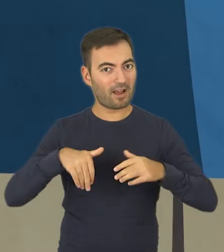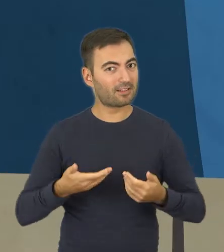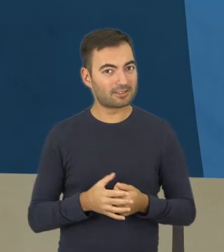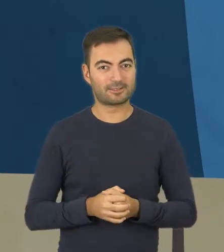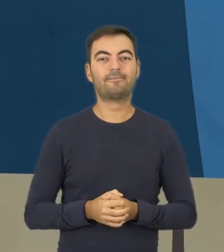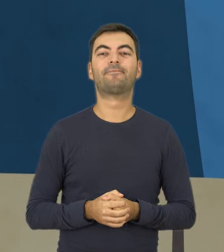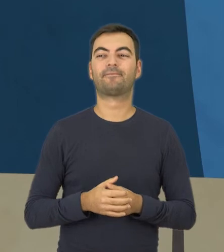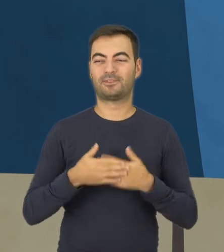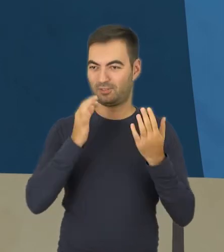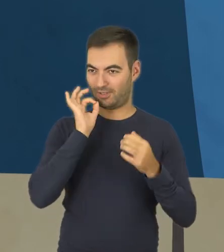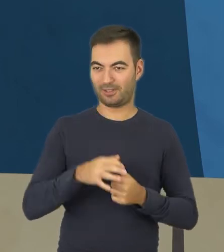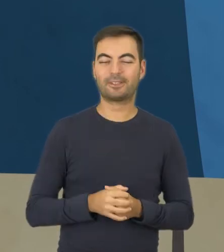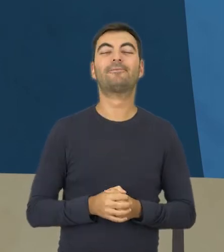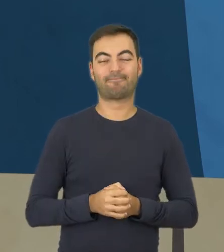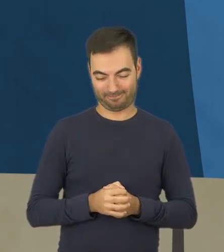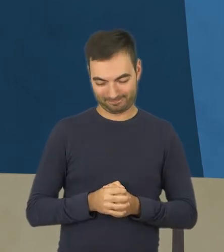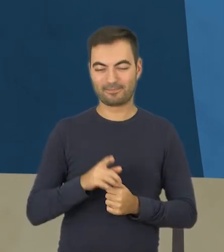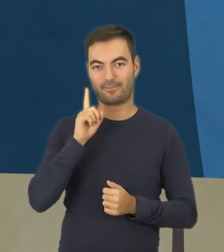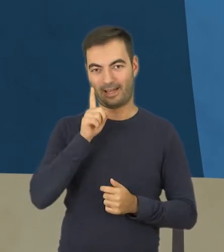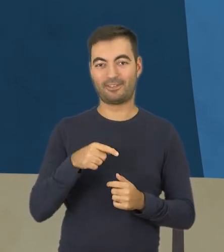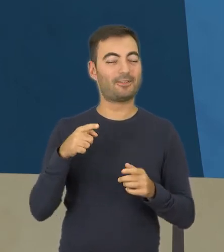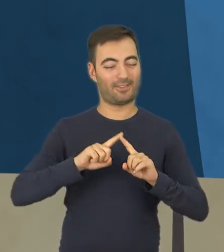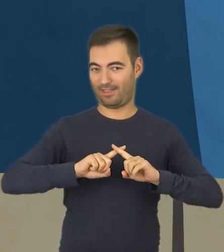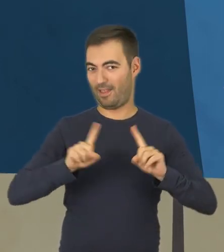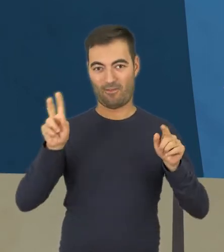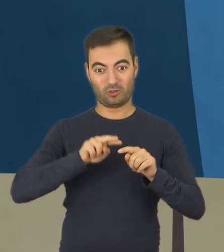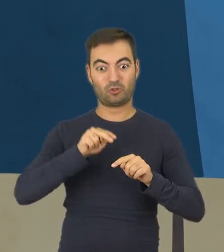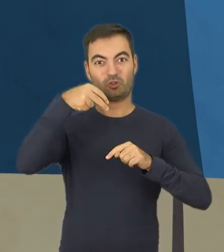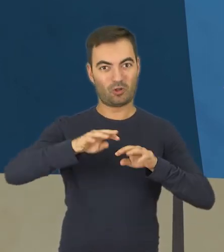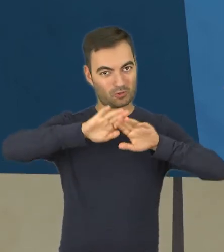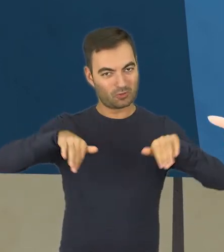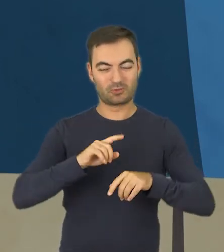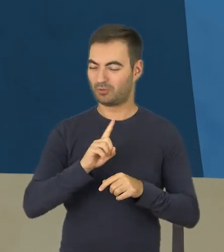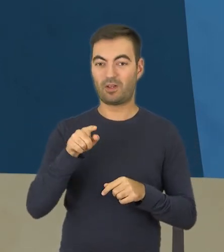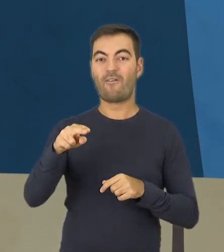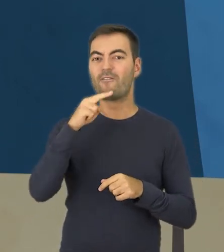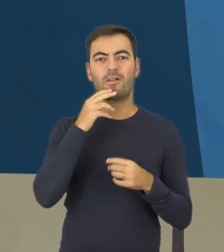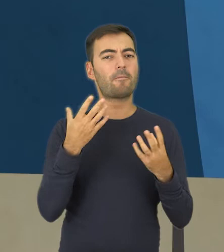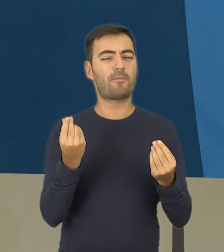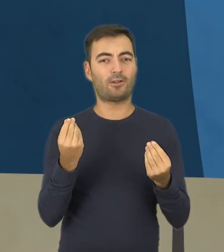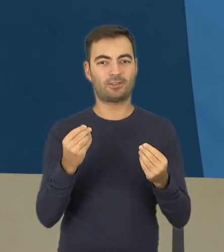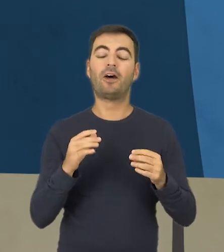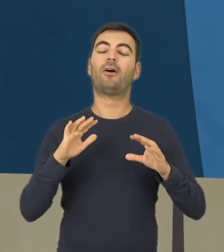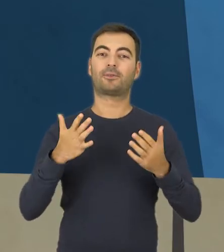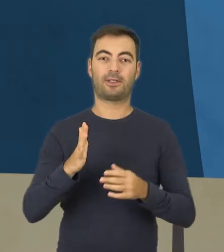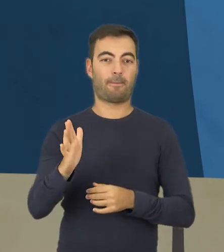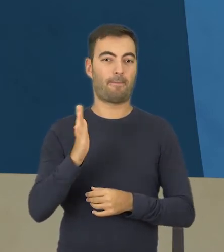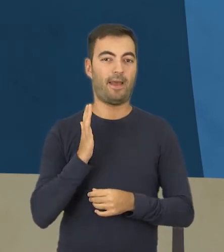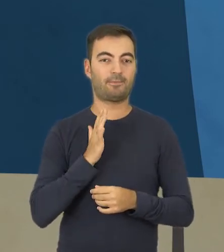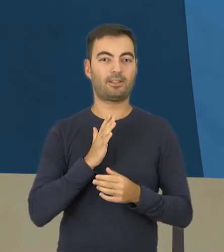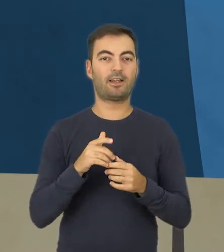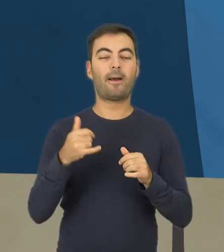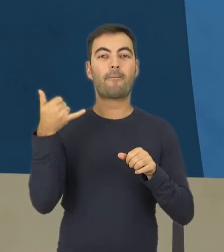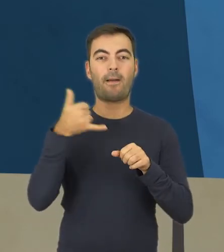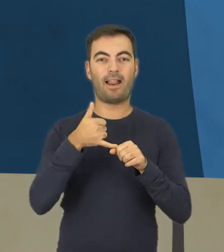Dzień dobry, to jest fakt. Nie można. Ta woda jest po to, żeby zabezpieczyć